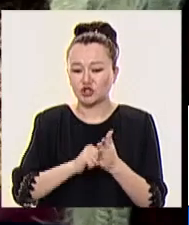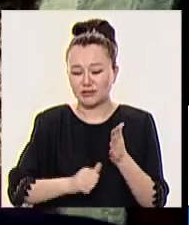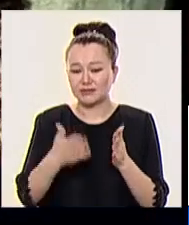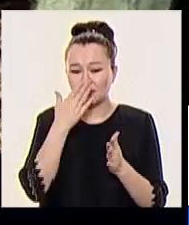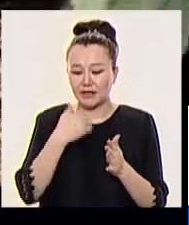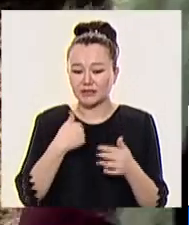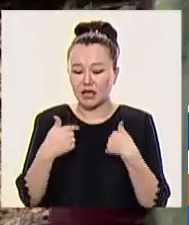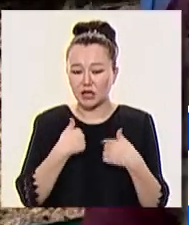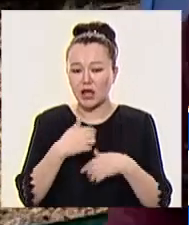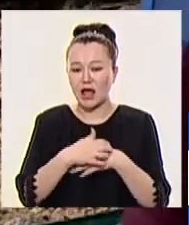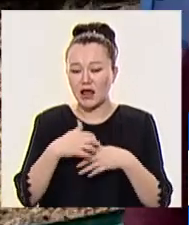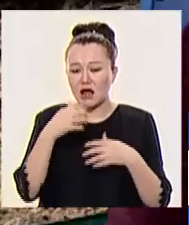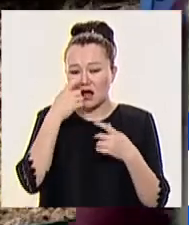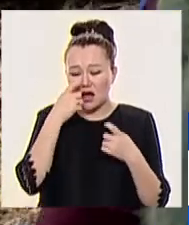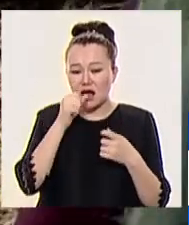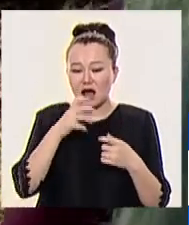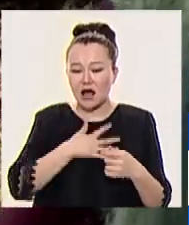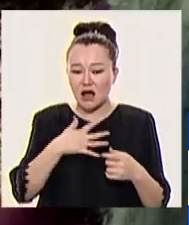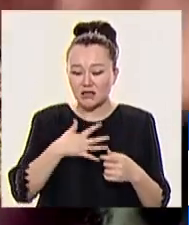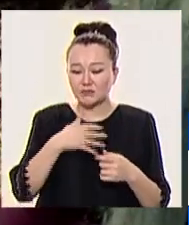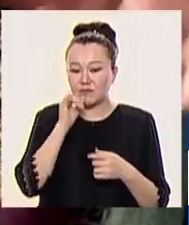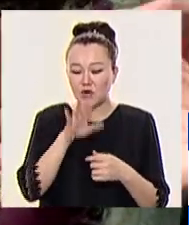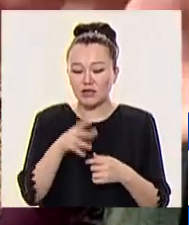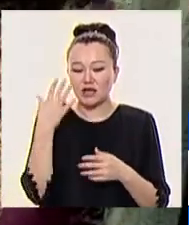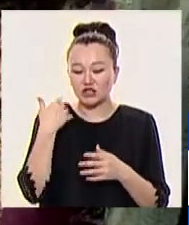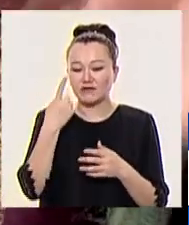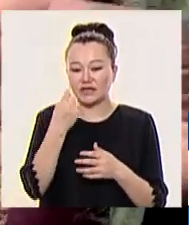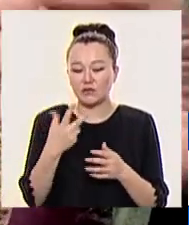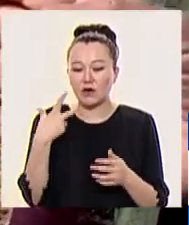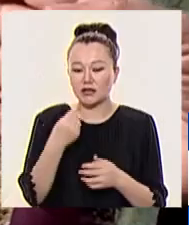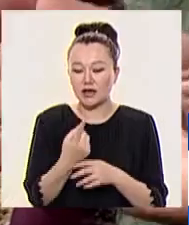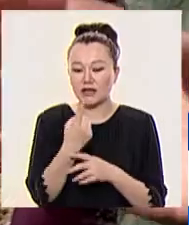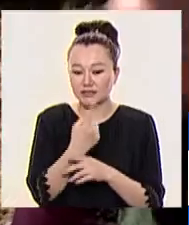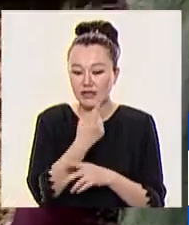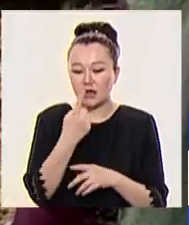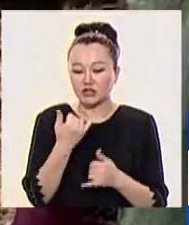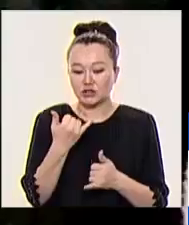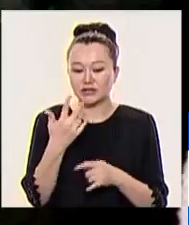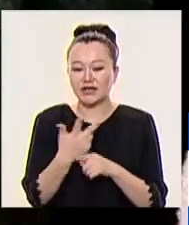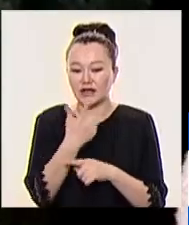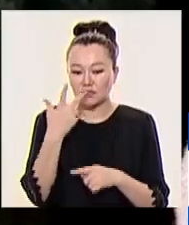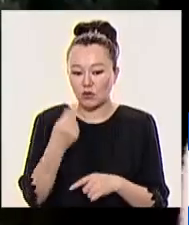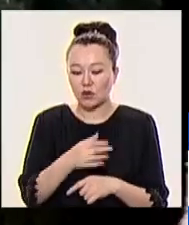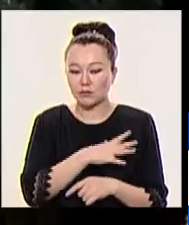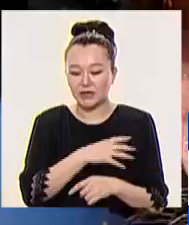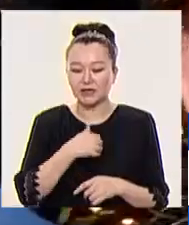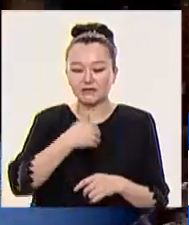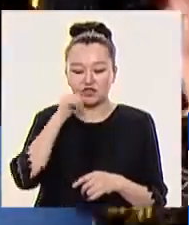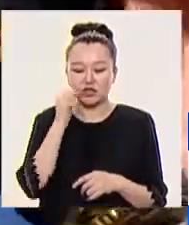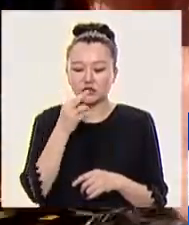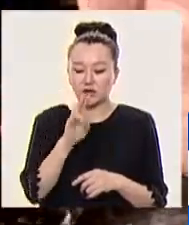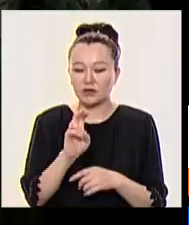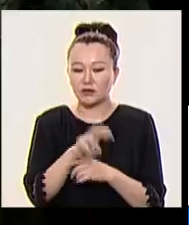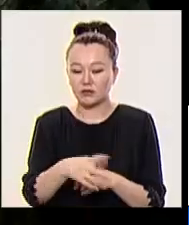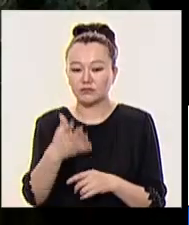Я страдаю аллергической астмой, и если я раньше делала 1 укол в день, то сегодня пришлось сделать 3. Вчера я ходила в ЦОН, там